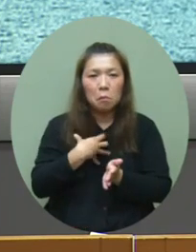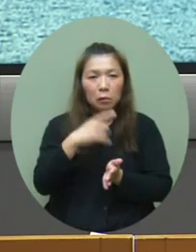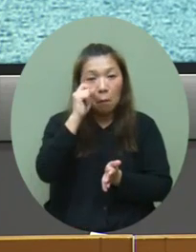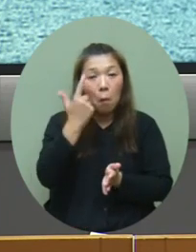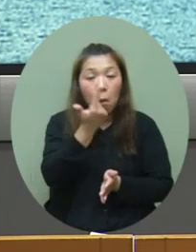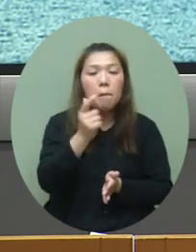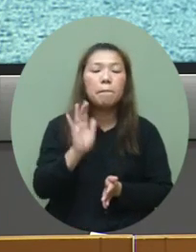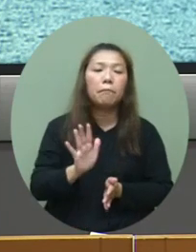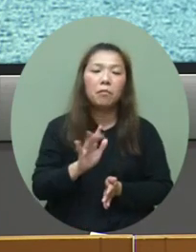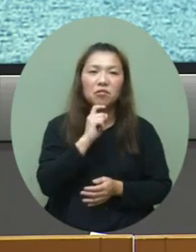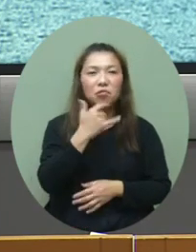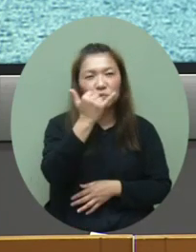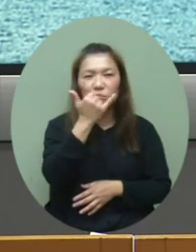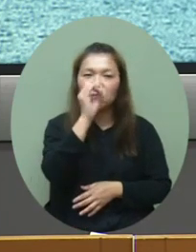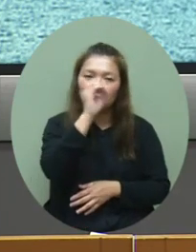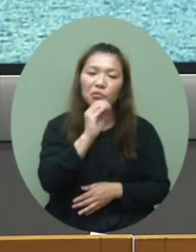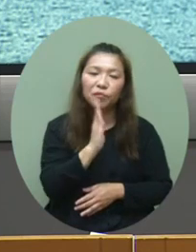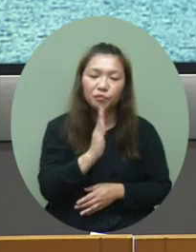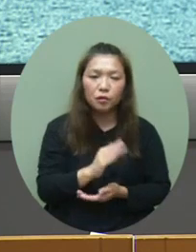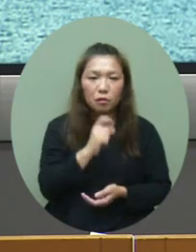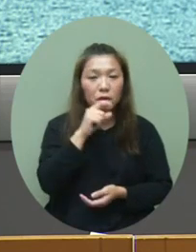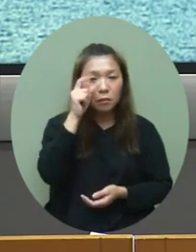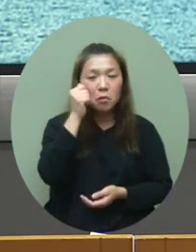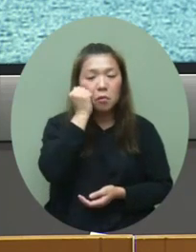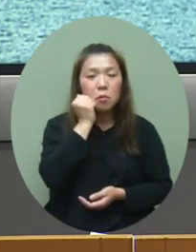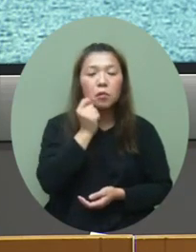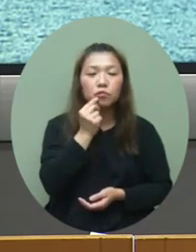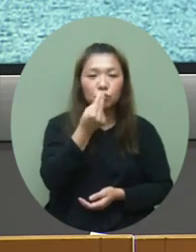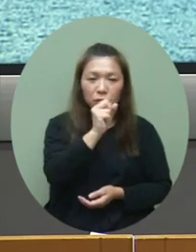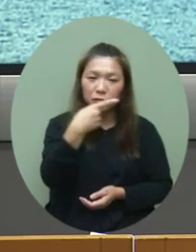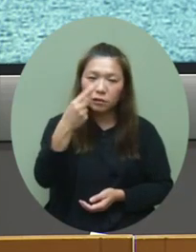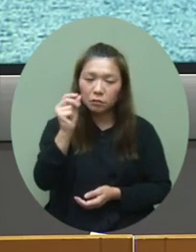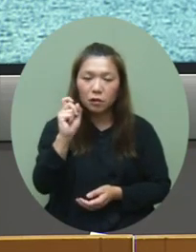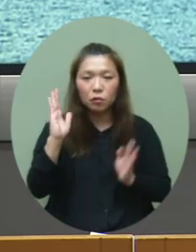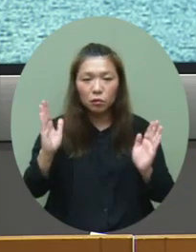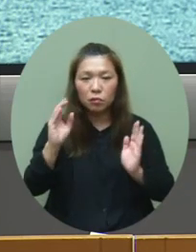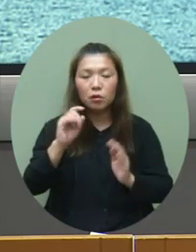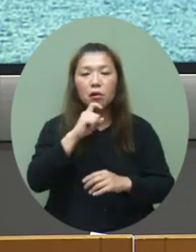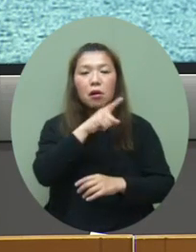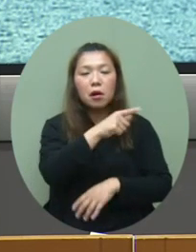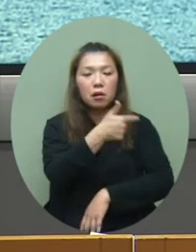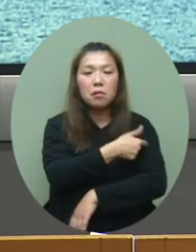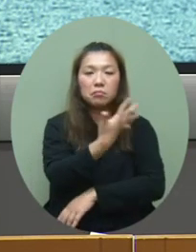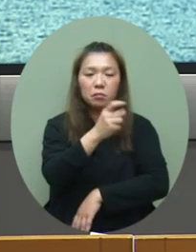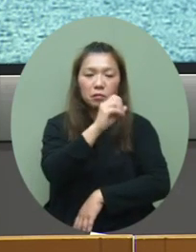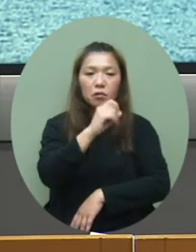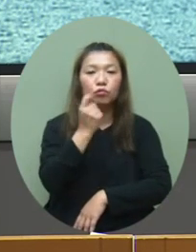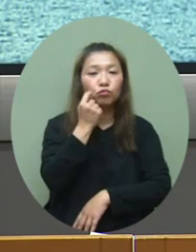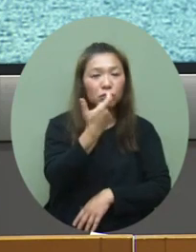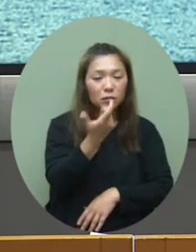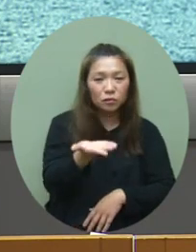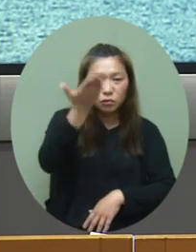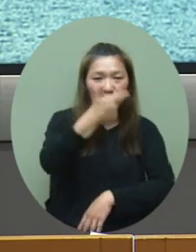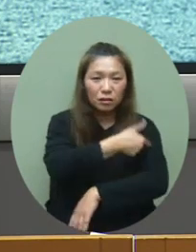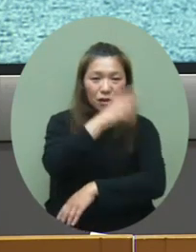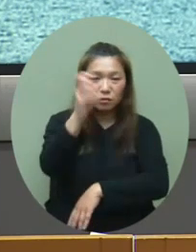好嘅，咁其實都係66%。特別是老人家，比如話70至79歲咧，都係59%；80歲以上